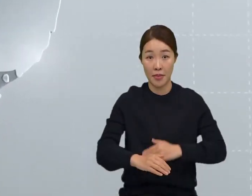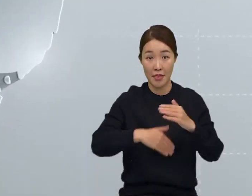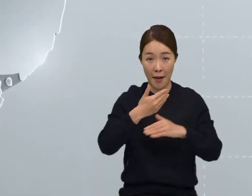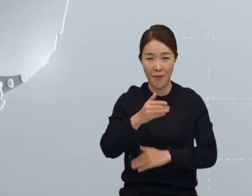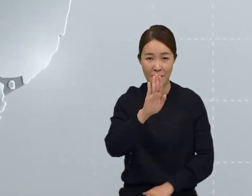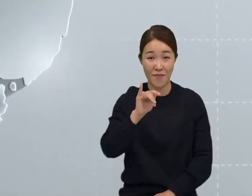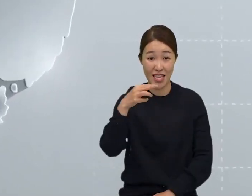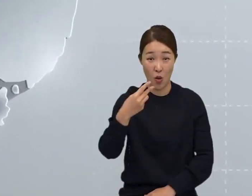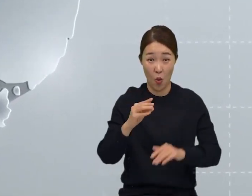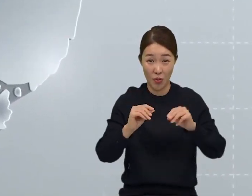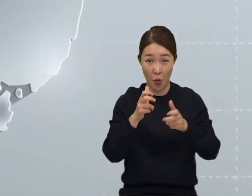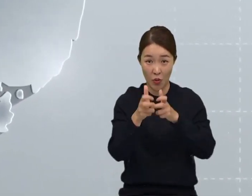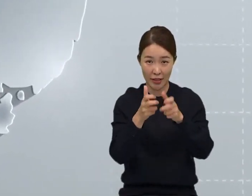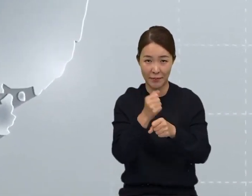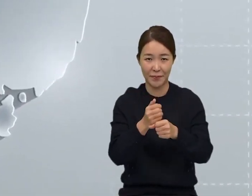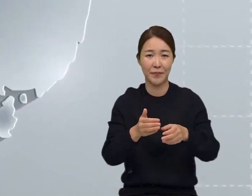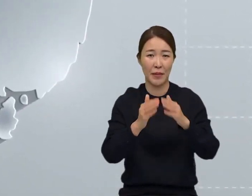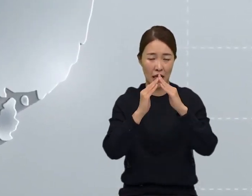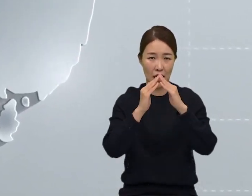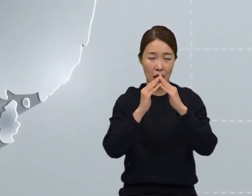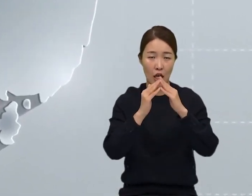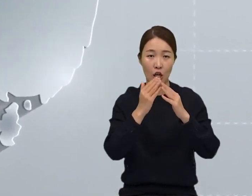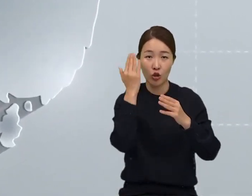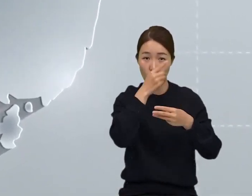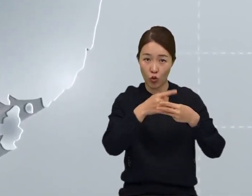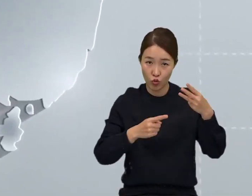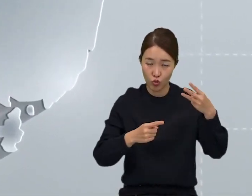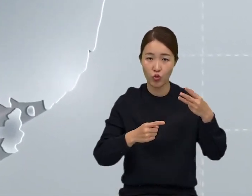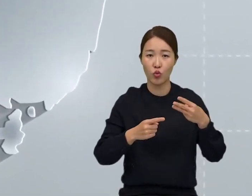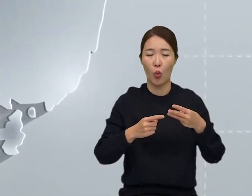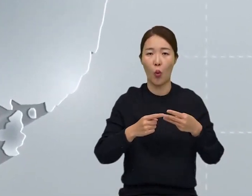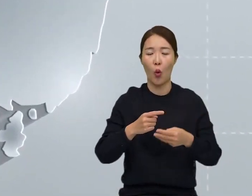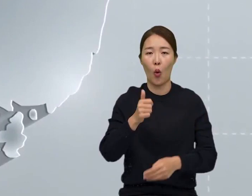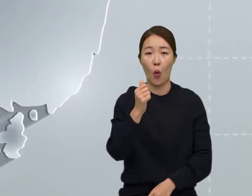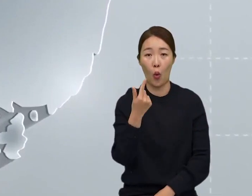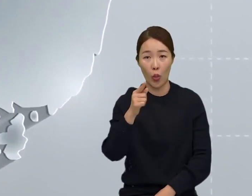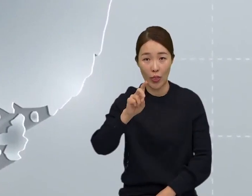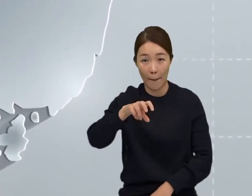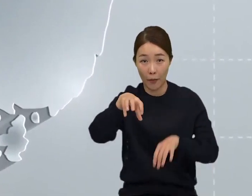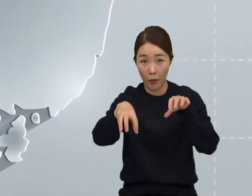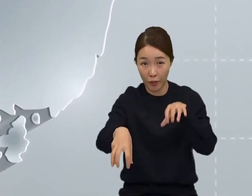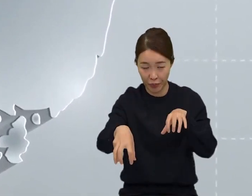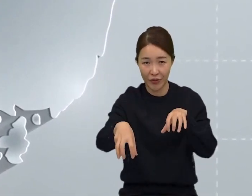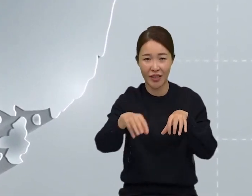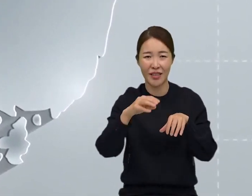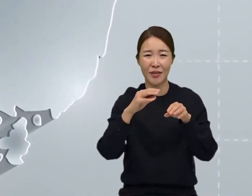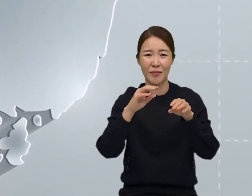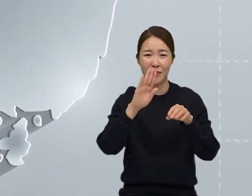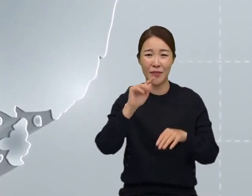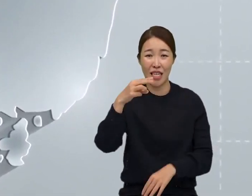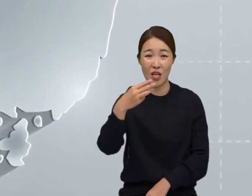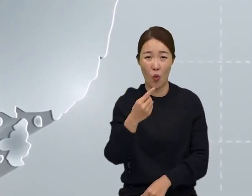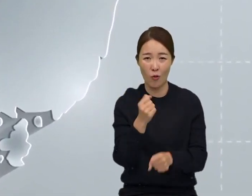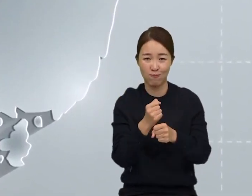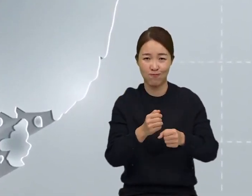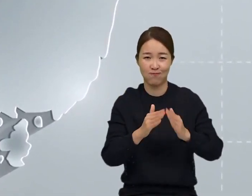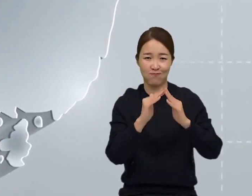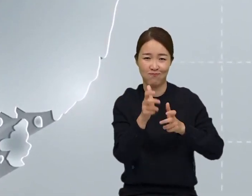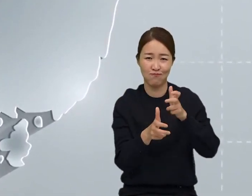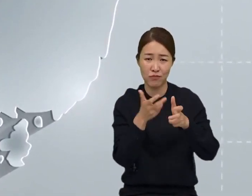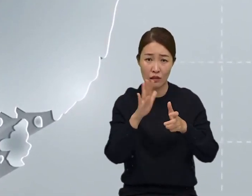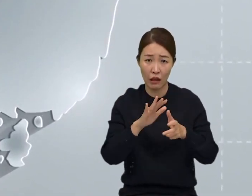곧이어 비료 공장도 건설했다. 충주 비료와 호남 비료, 이 두 개의 비료 공장이 이미 가동